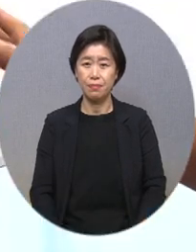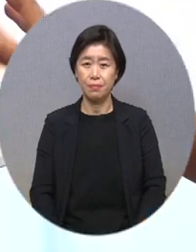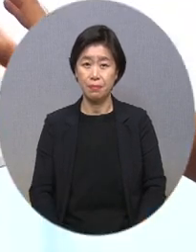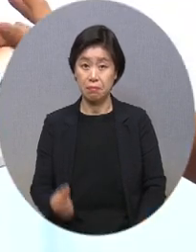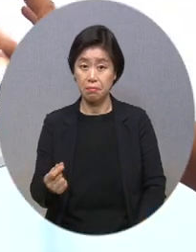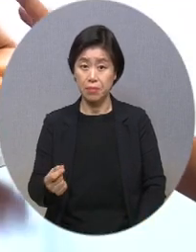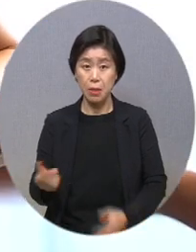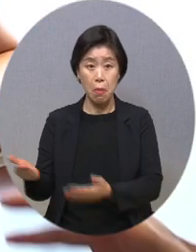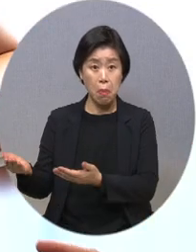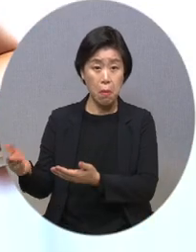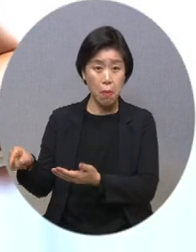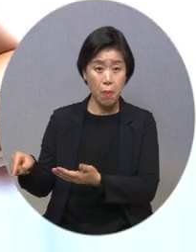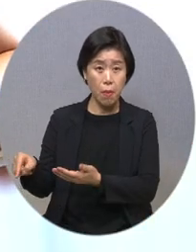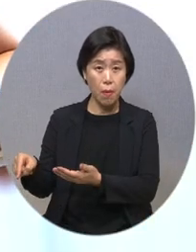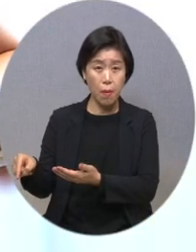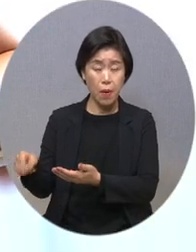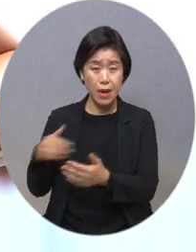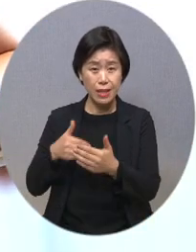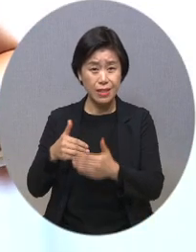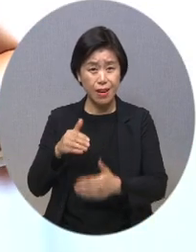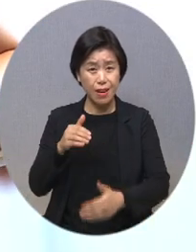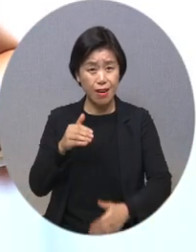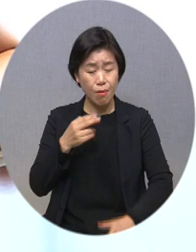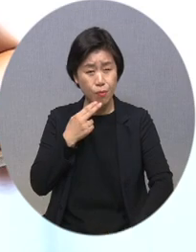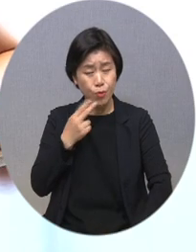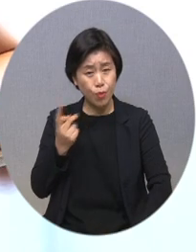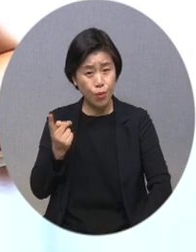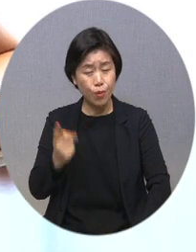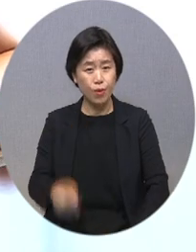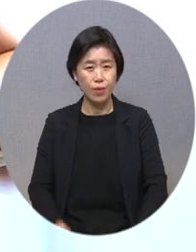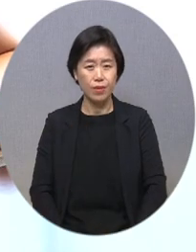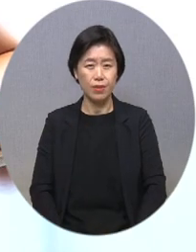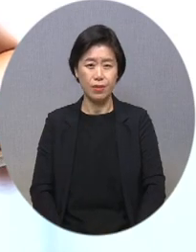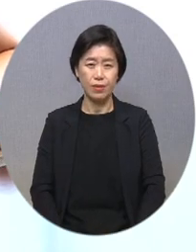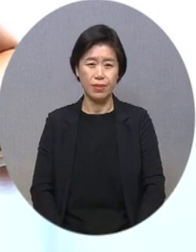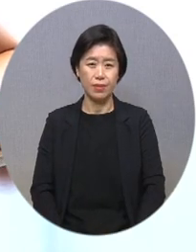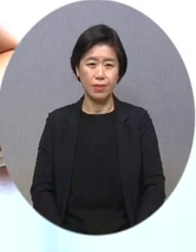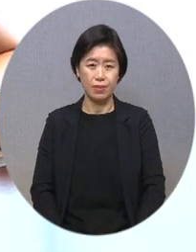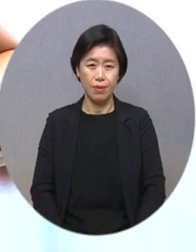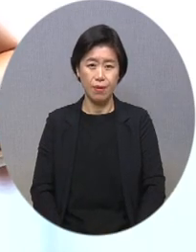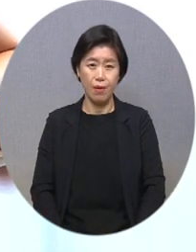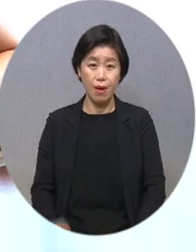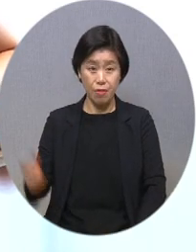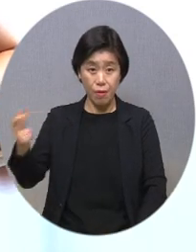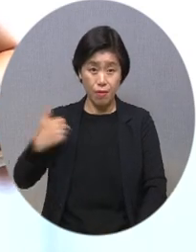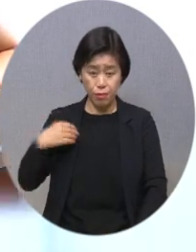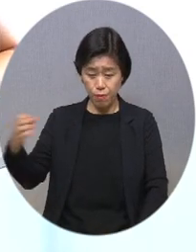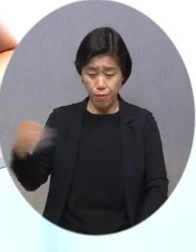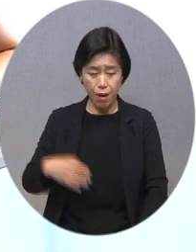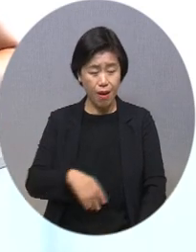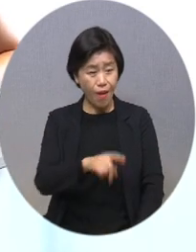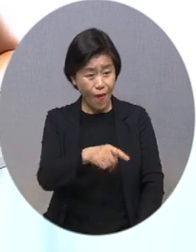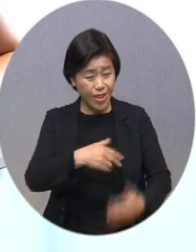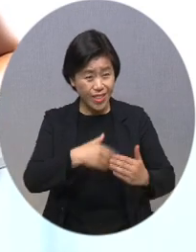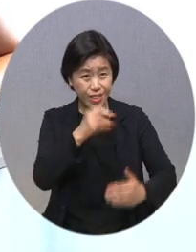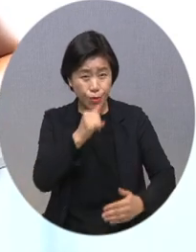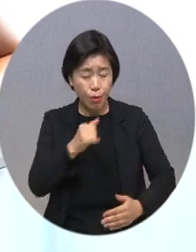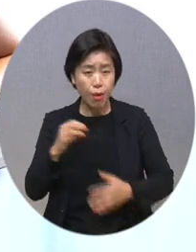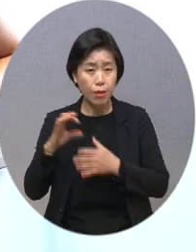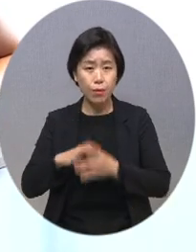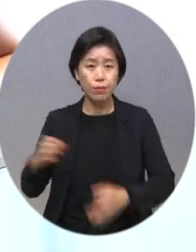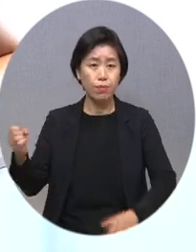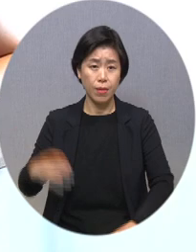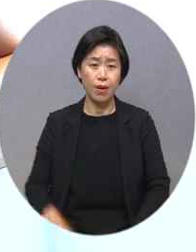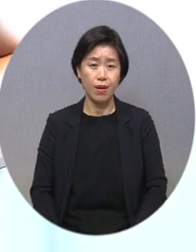원래 이런 모습 아니 내가 긴장 안 했는데 형이 내 얼굴 처음 보자마자 그러니까 나 긴장했네. 긴장이 계속 끊어놓는 거야. 그러니까 내가 말을 못 했는데 영훈이를